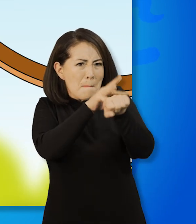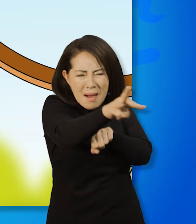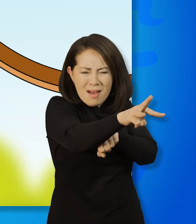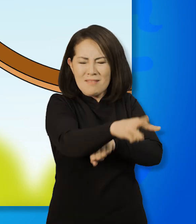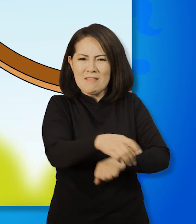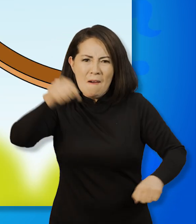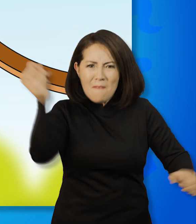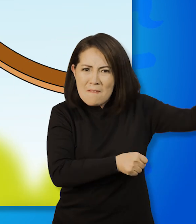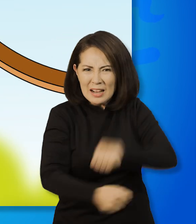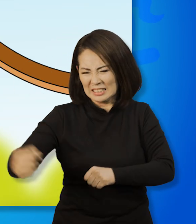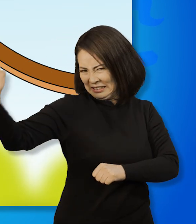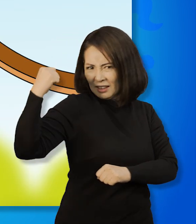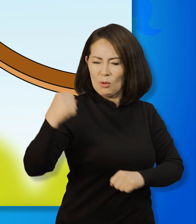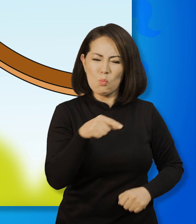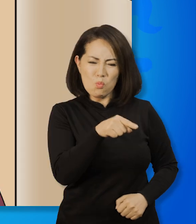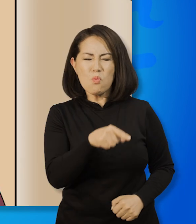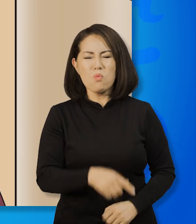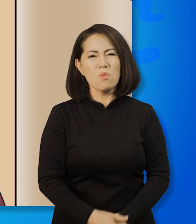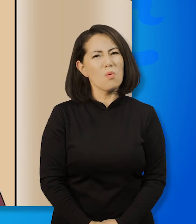Wolverine-ийн үнэрлэх чадвар.